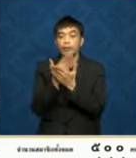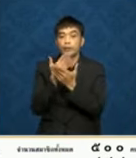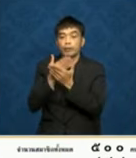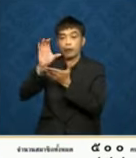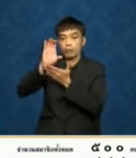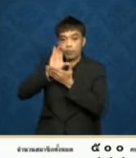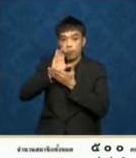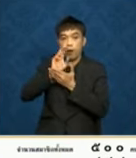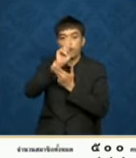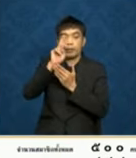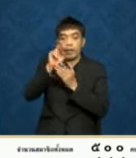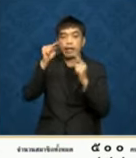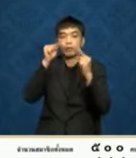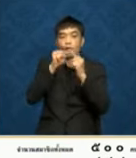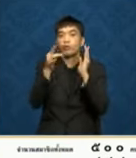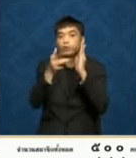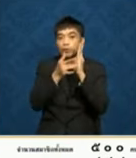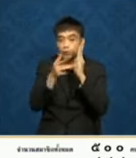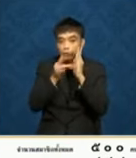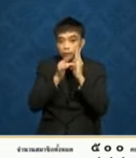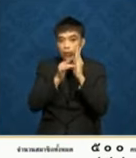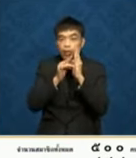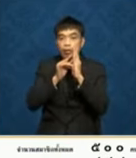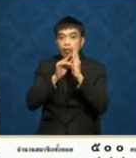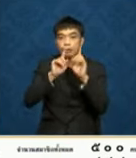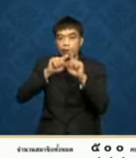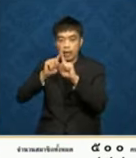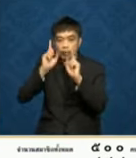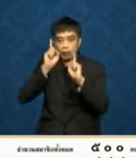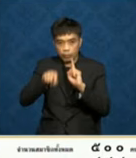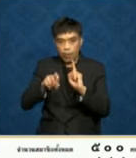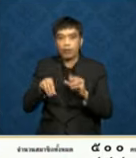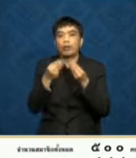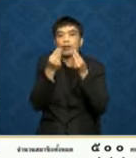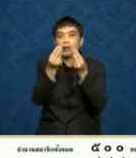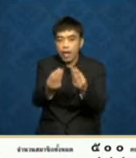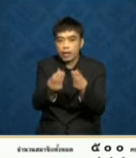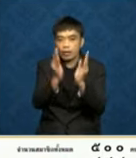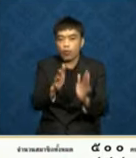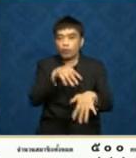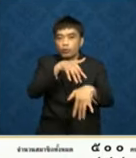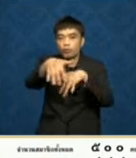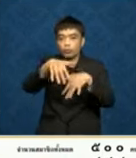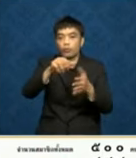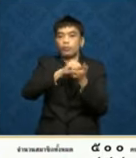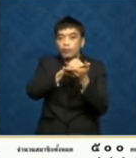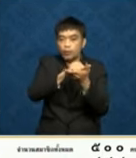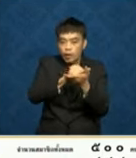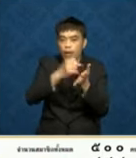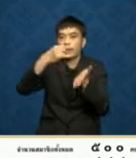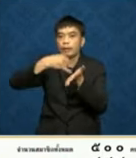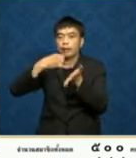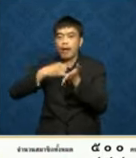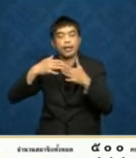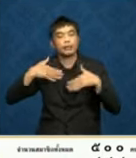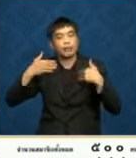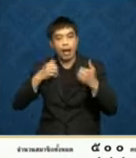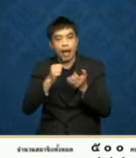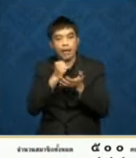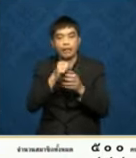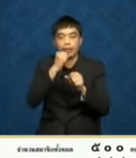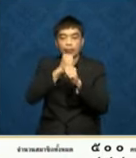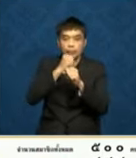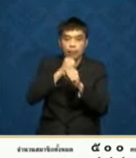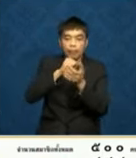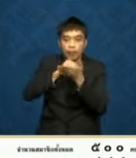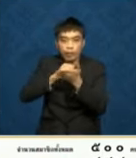มาณด้ดจิตัที่ต้ทำใหประชาชนได้รับความสะดวก คือการบริการภาครัสออนไน์ครับผมขอแงหวข